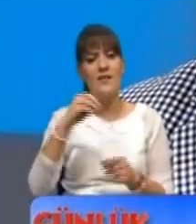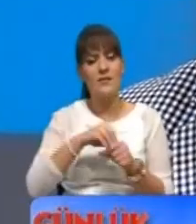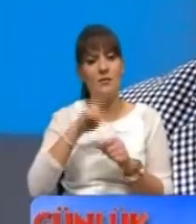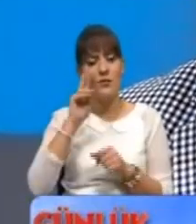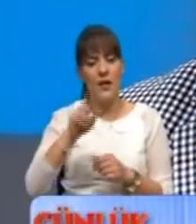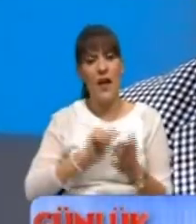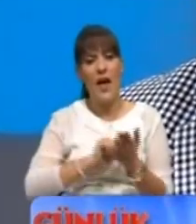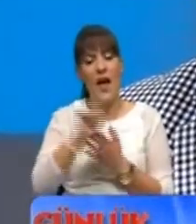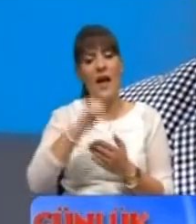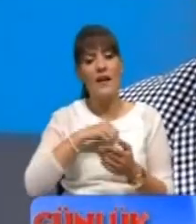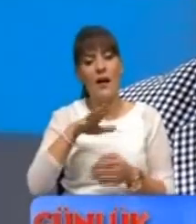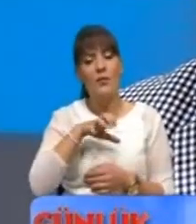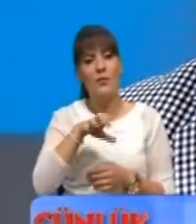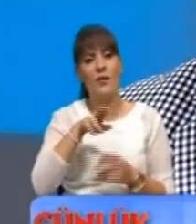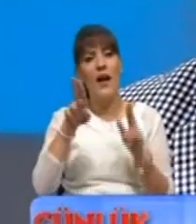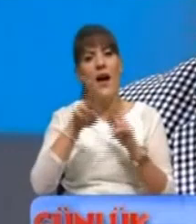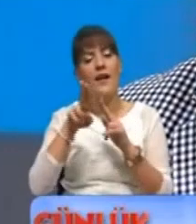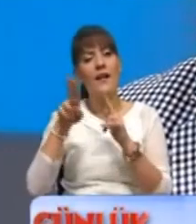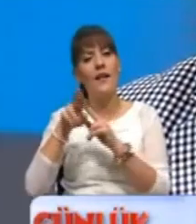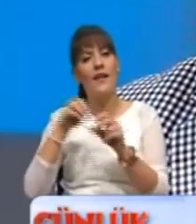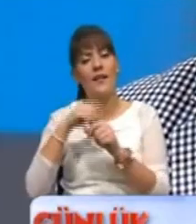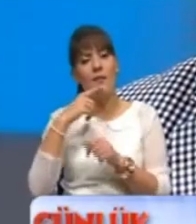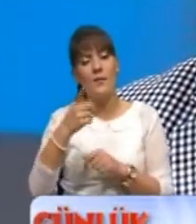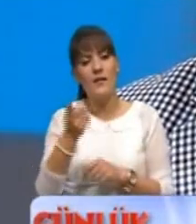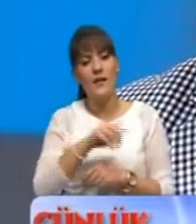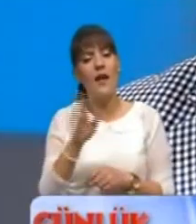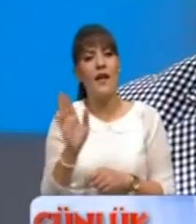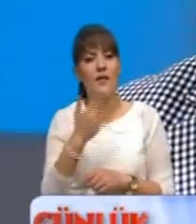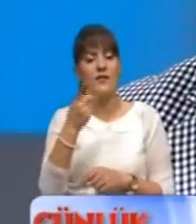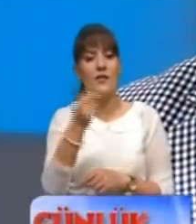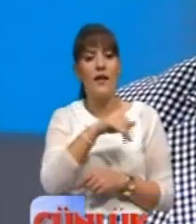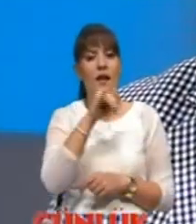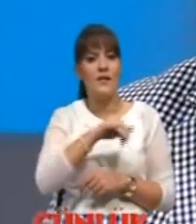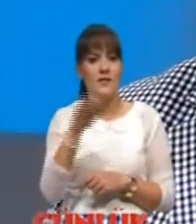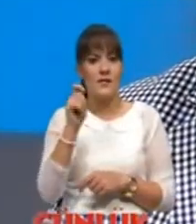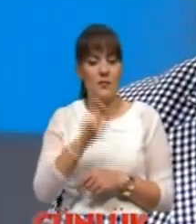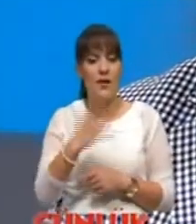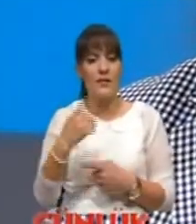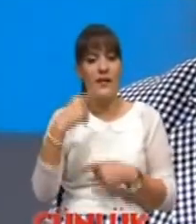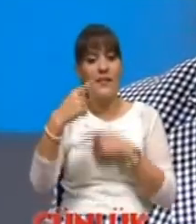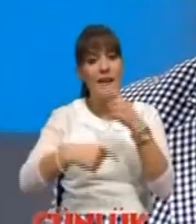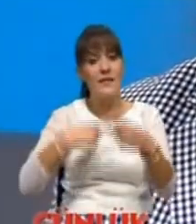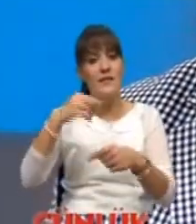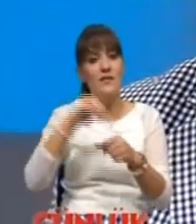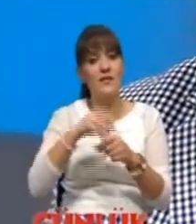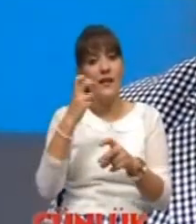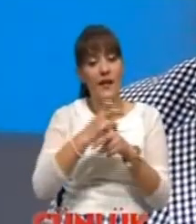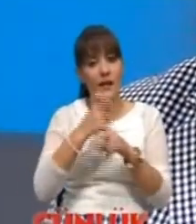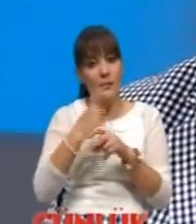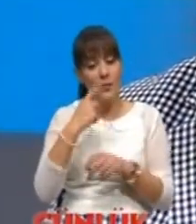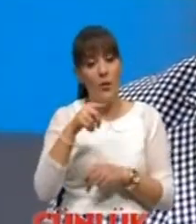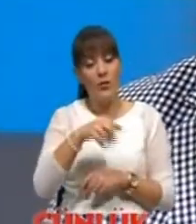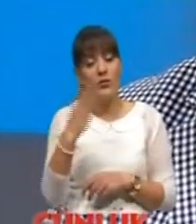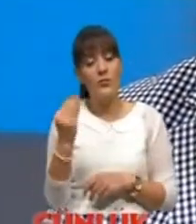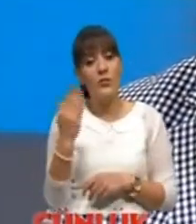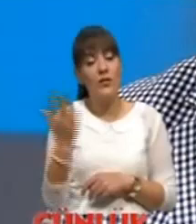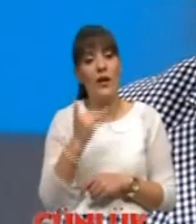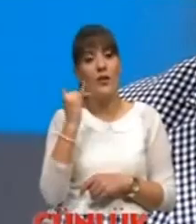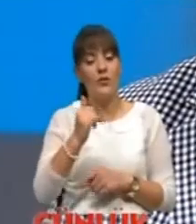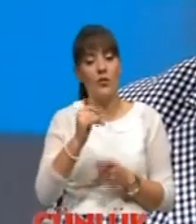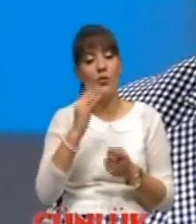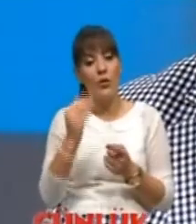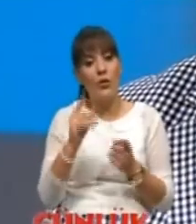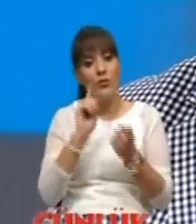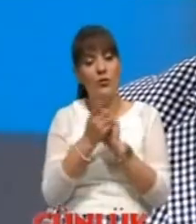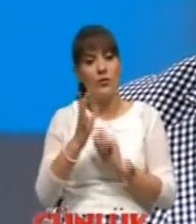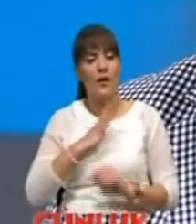her kaplumbağaya da karette deyip geçiyoruz. Diğerlerine haksızlık yapıyoruz. Aslında nesilleri tehlike bakımından ondan çok daha kötü olan türleri